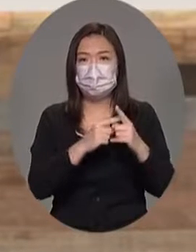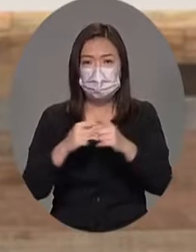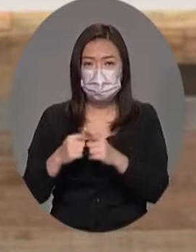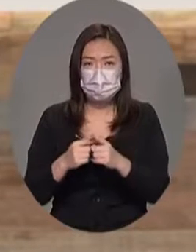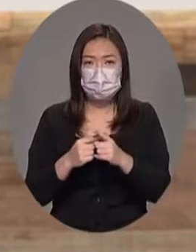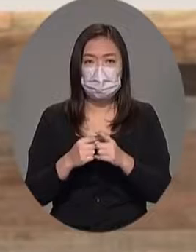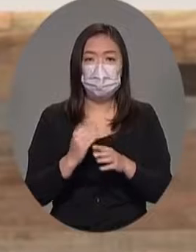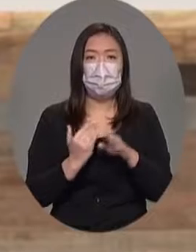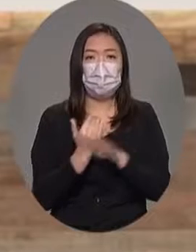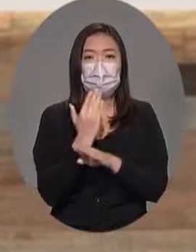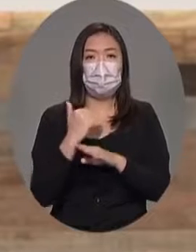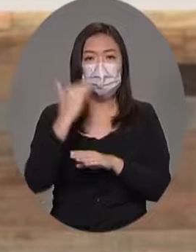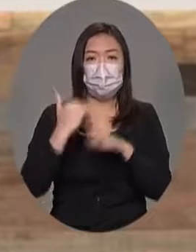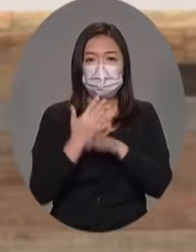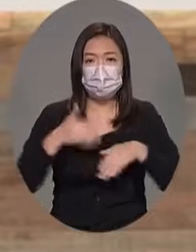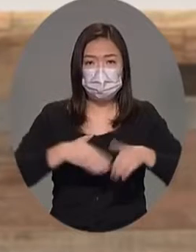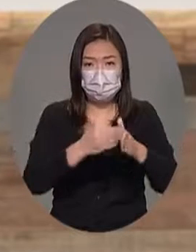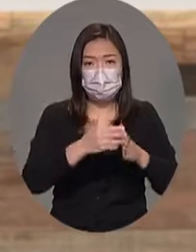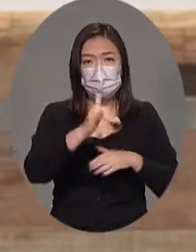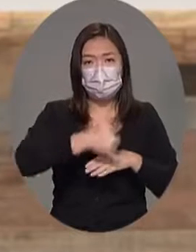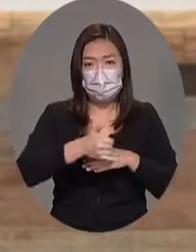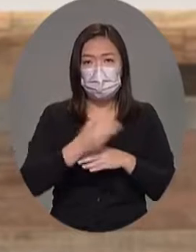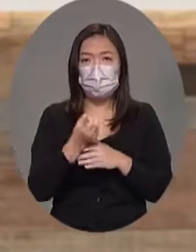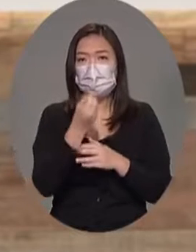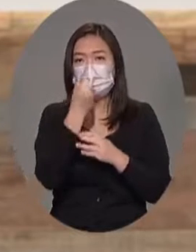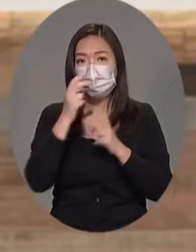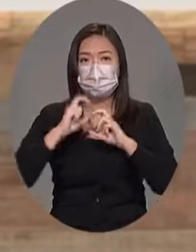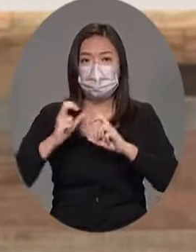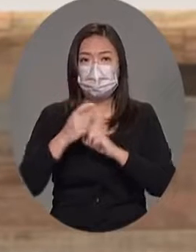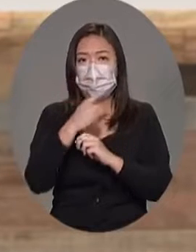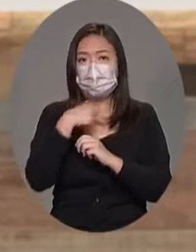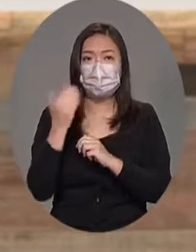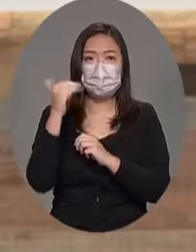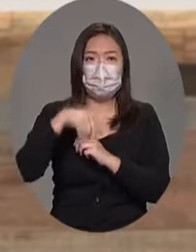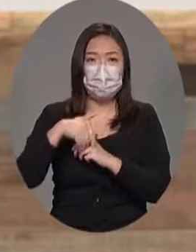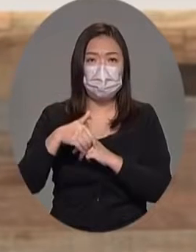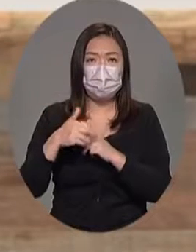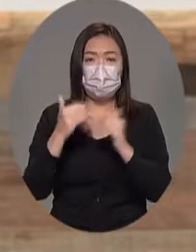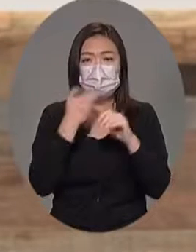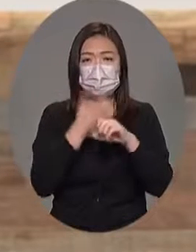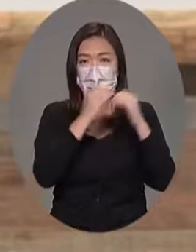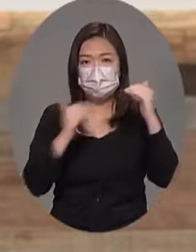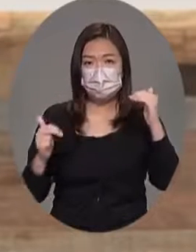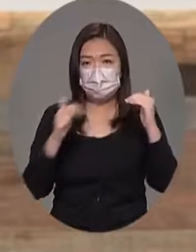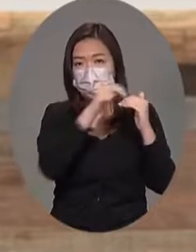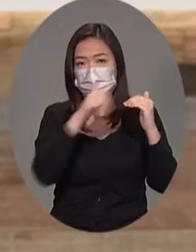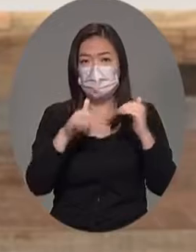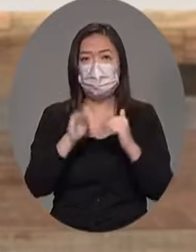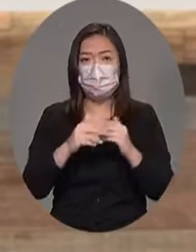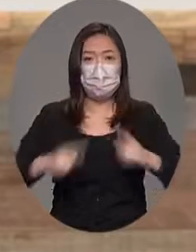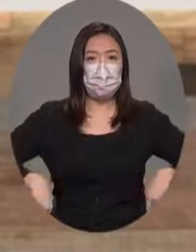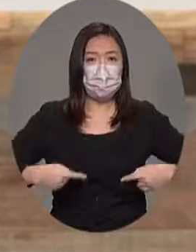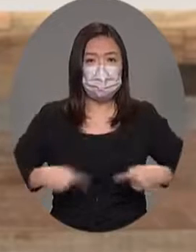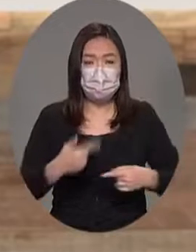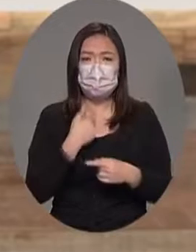可以經由位於高超道通道或者港鐵調景嶺站對面的石級行人徑步行前往，使用輪椅